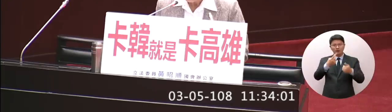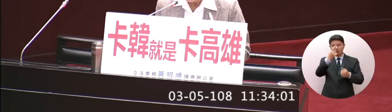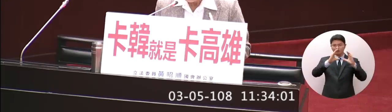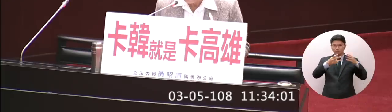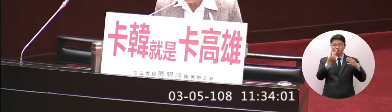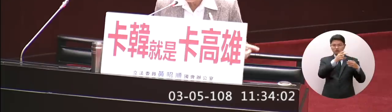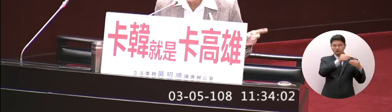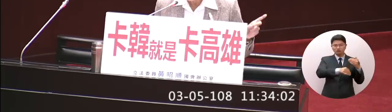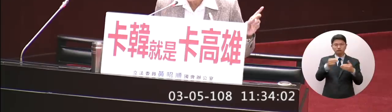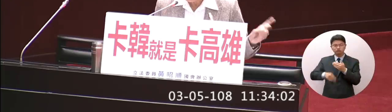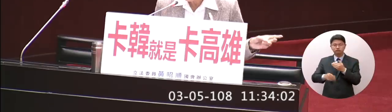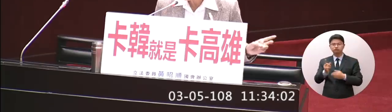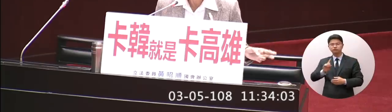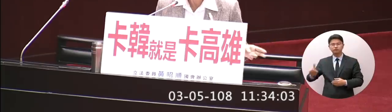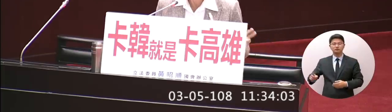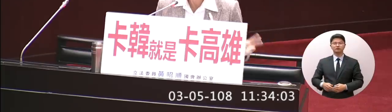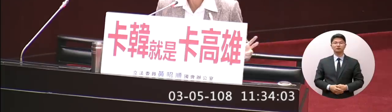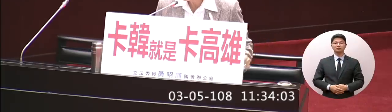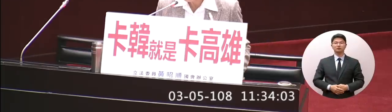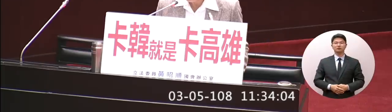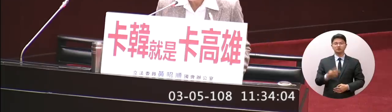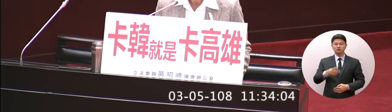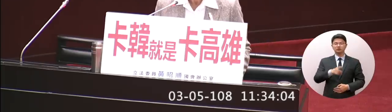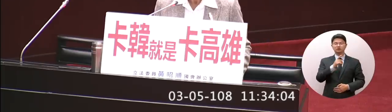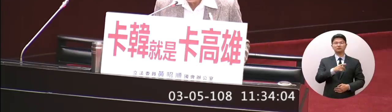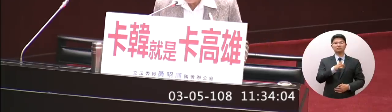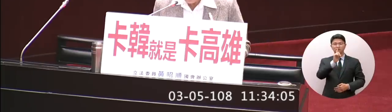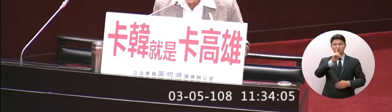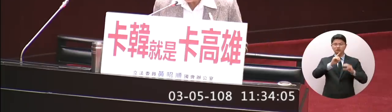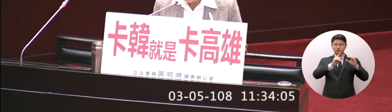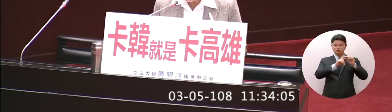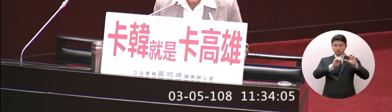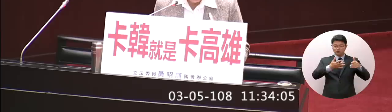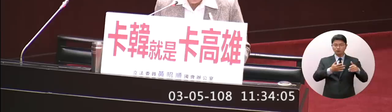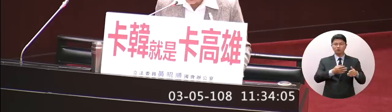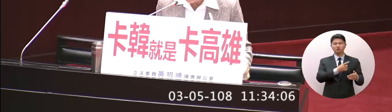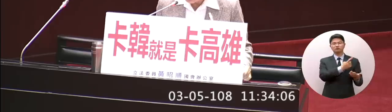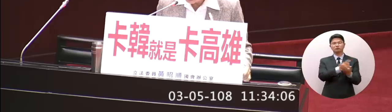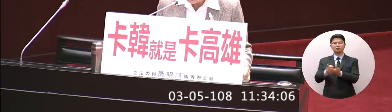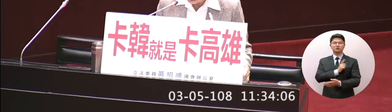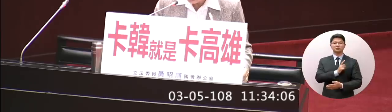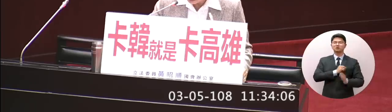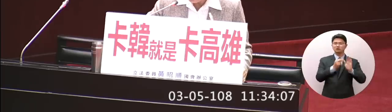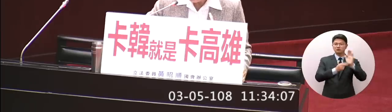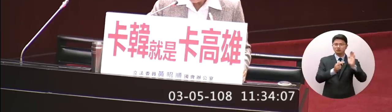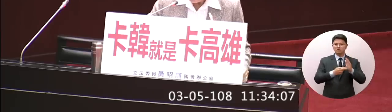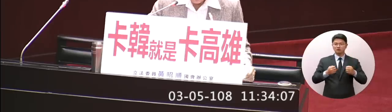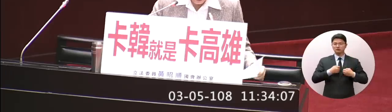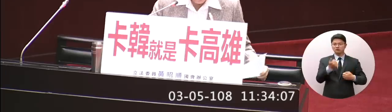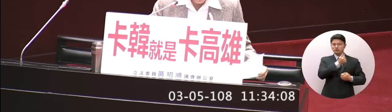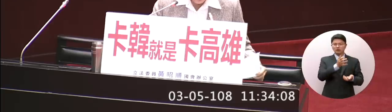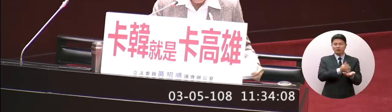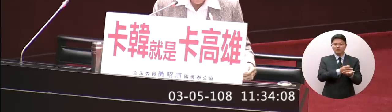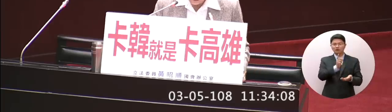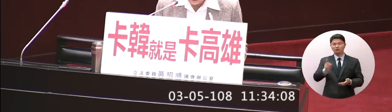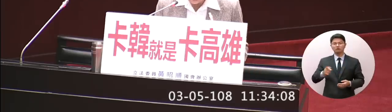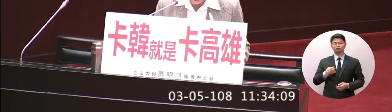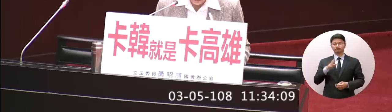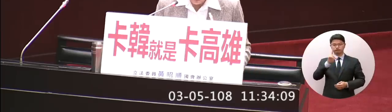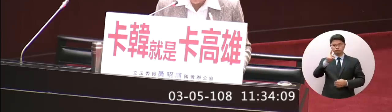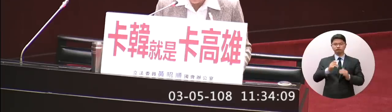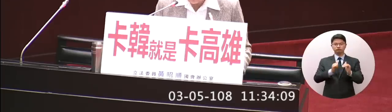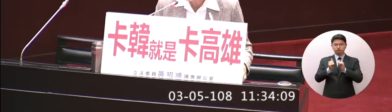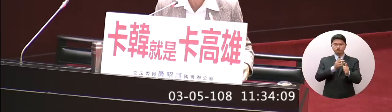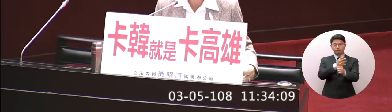等，甚至于讲到92共识、一中各表、习大大等等。我这里有一个民调，这个民调非